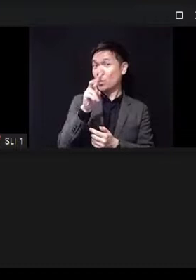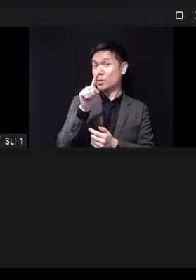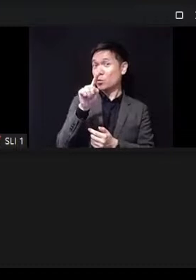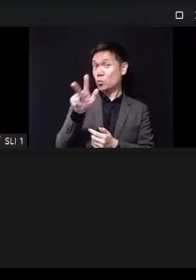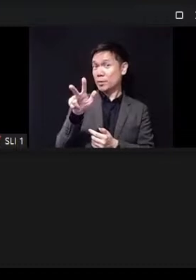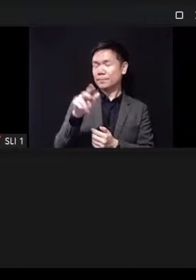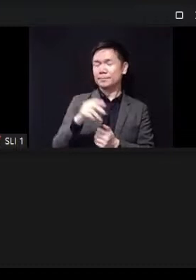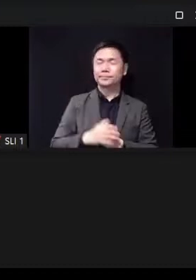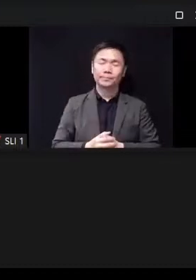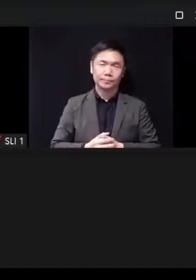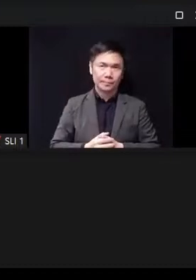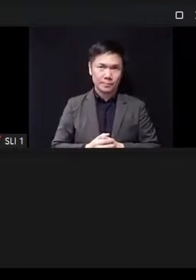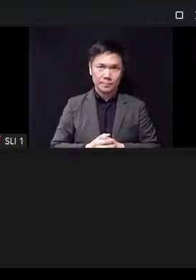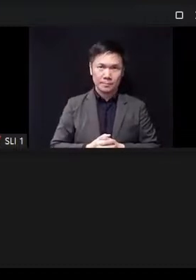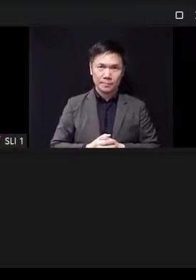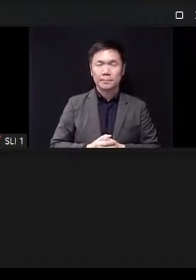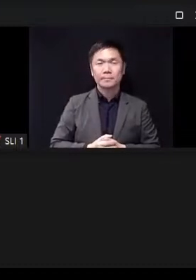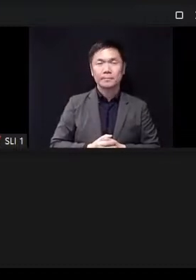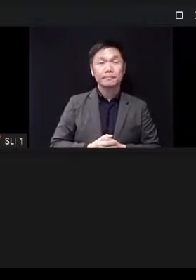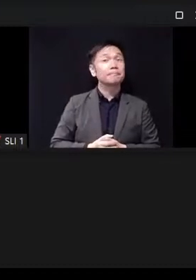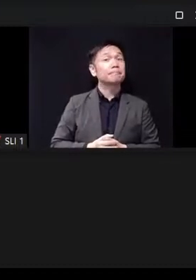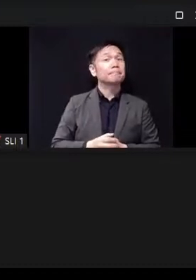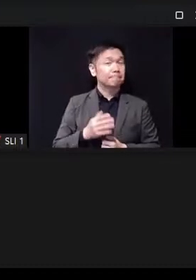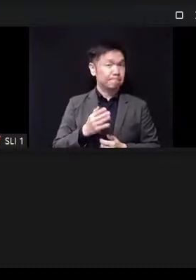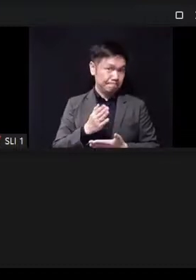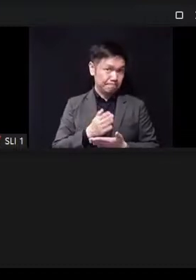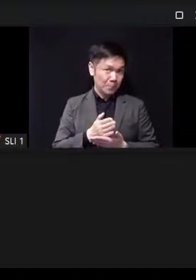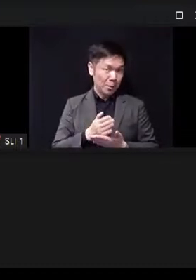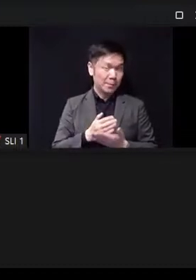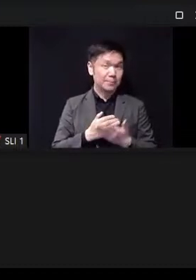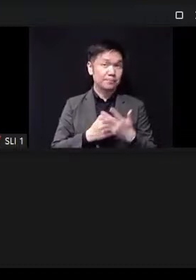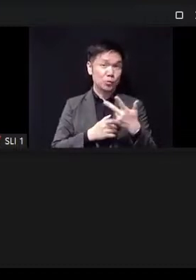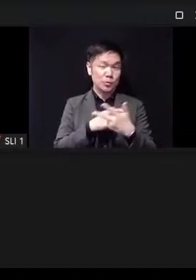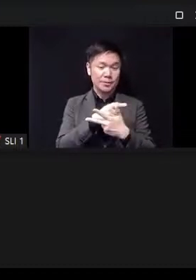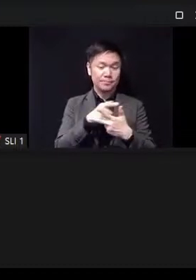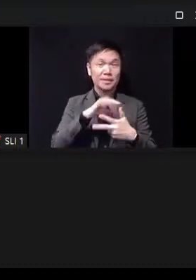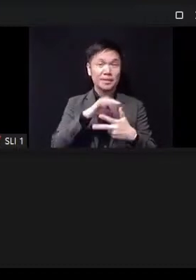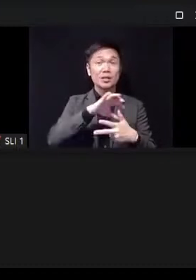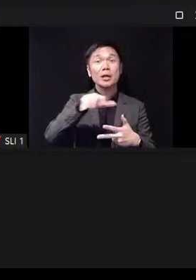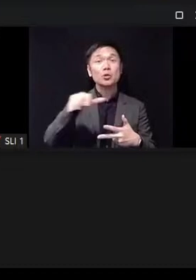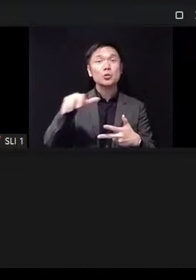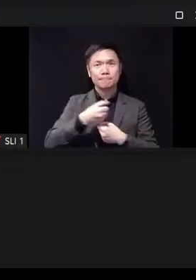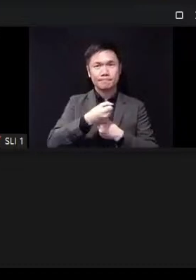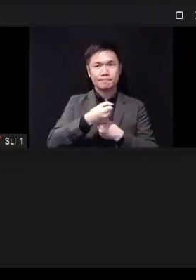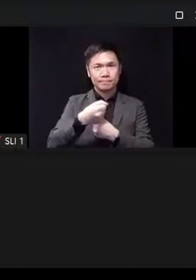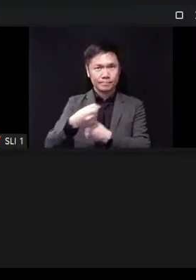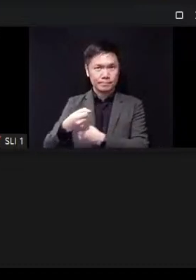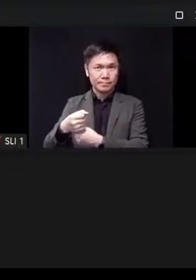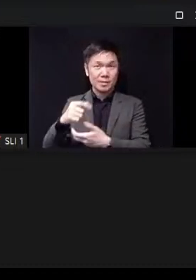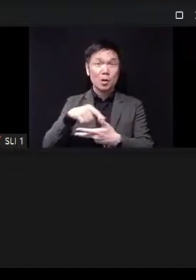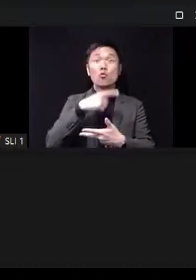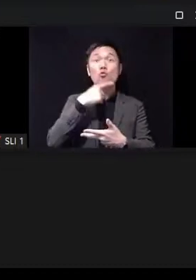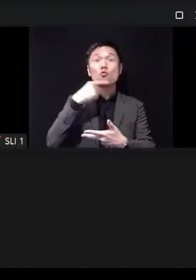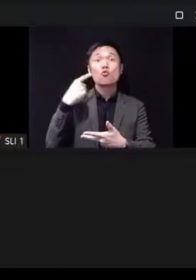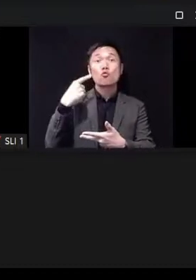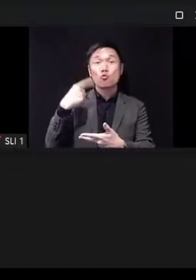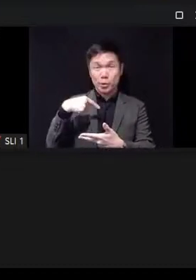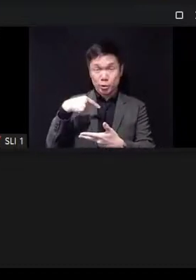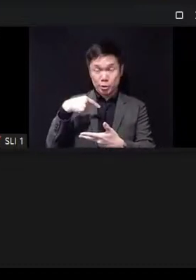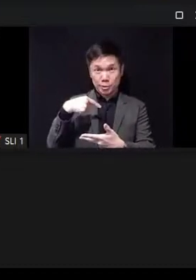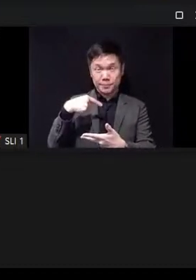Действительно, 3 делегации, включая делегацию Российской Федерации, голосовали против этой